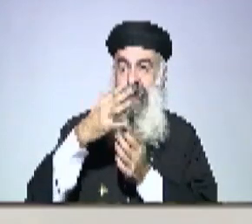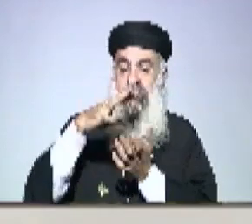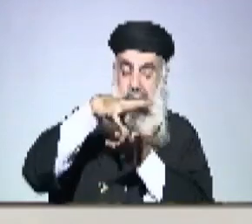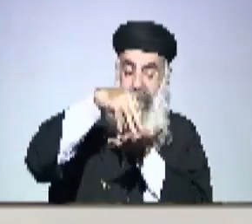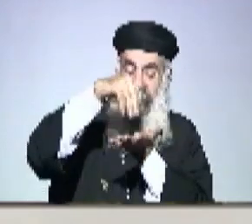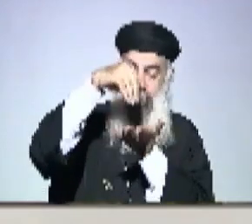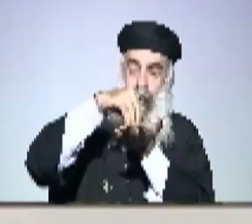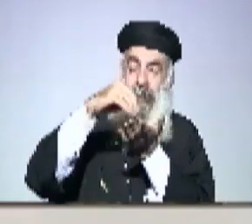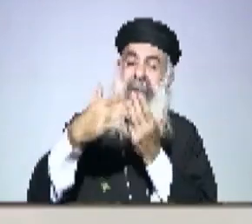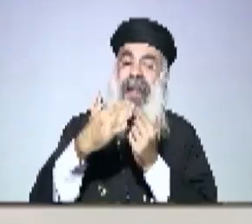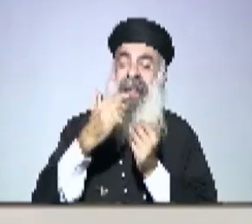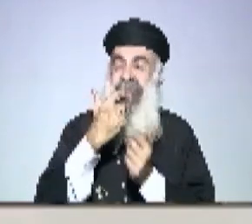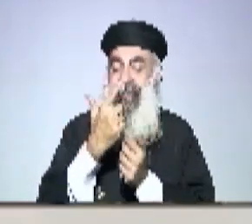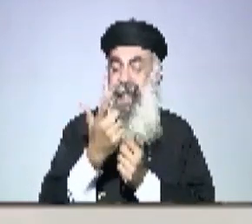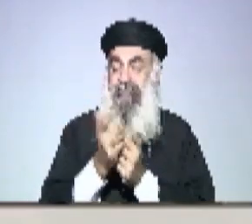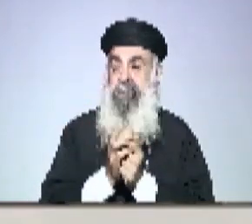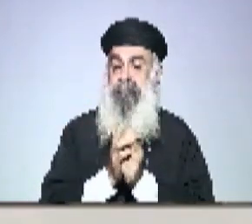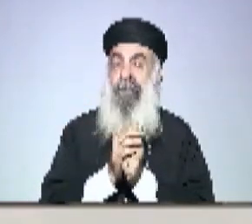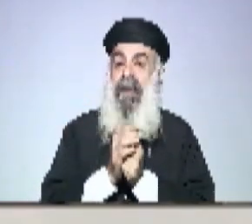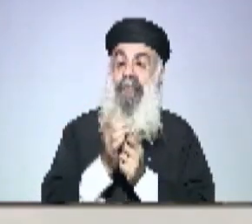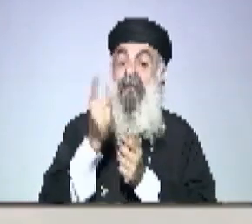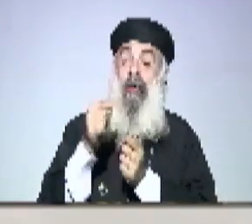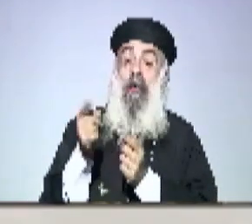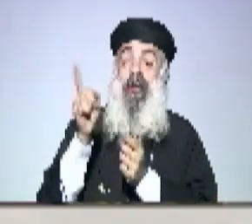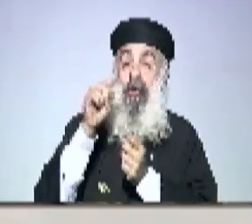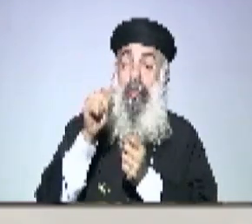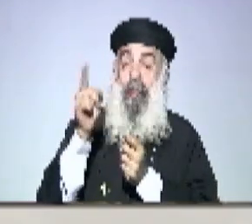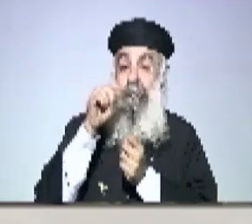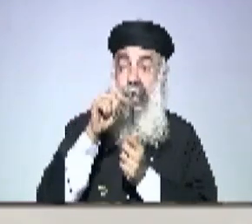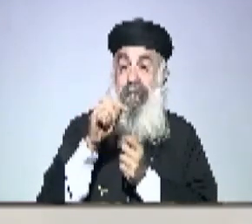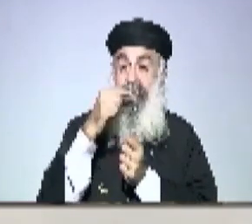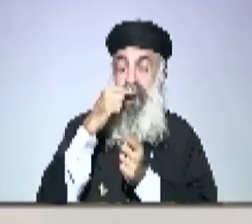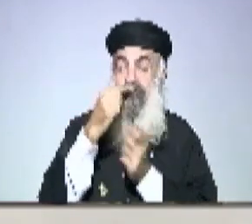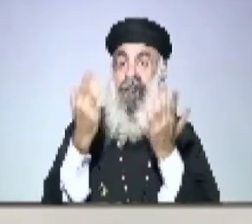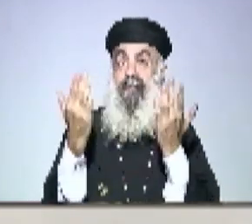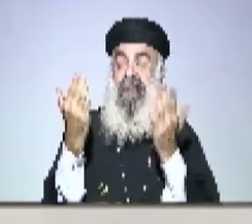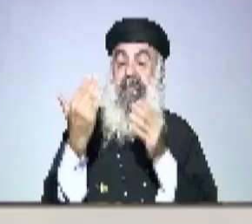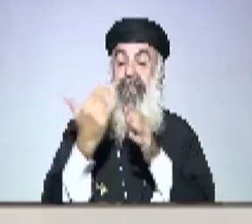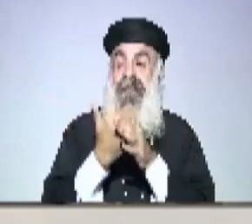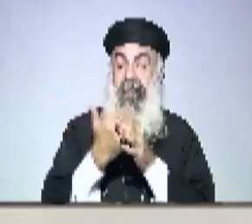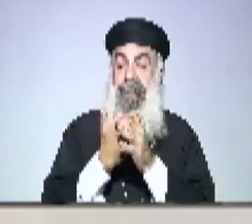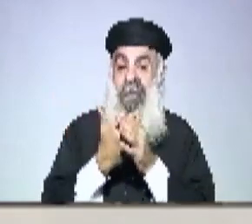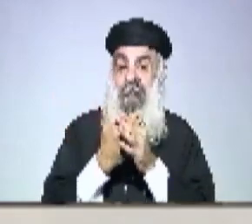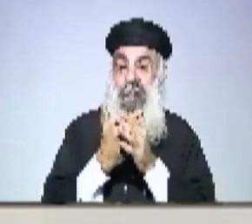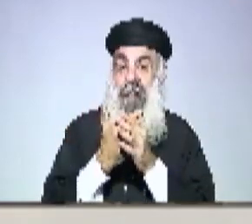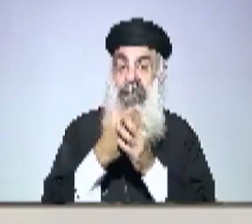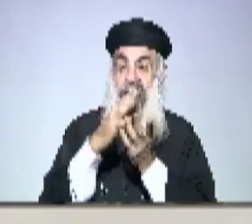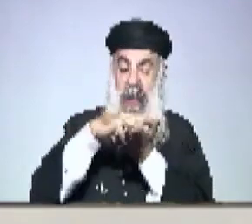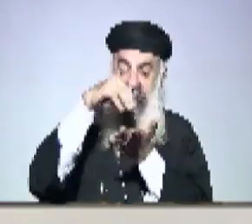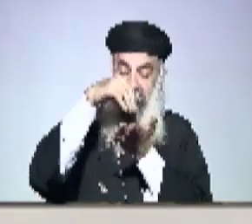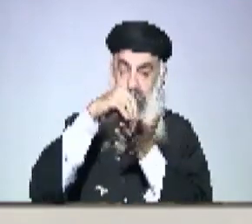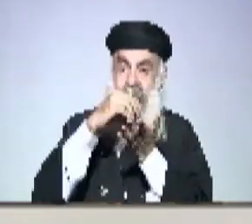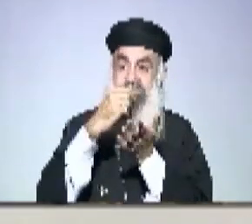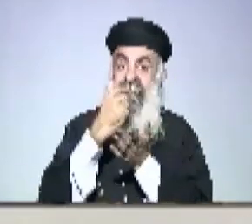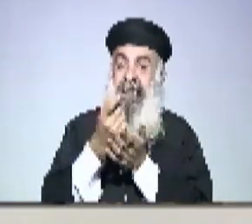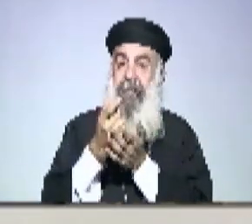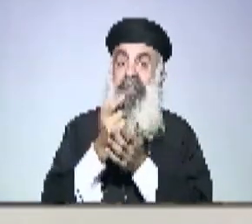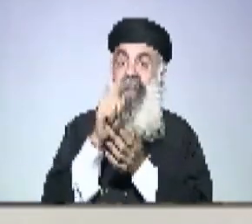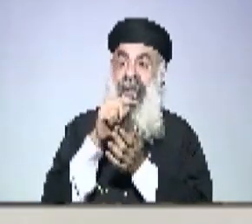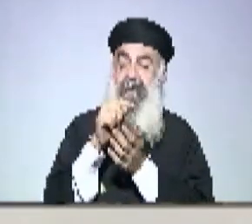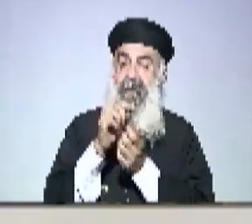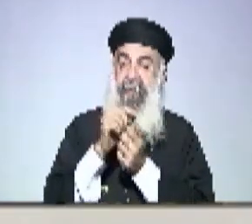بدايتها فاحنا في كل يوم بنصلي من اجل اكليل السنه يعني صحيح احنا عندنا في عيد